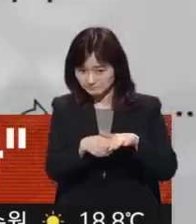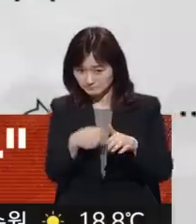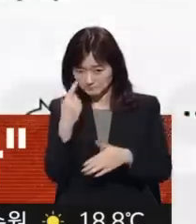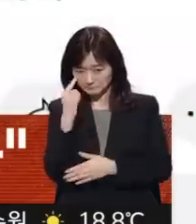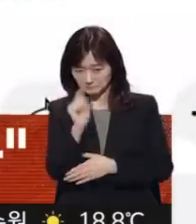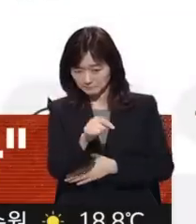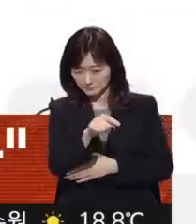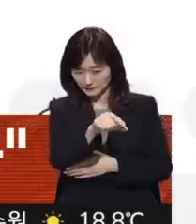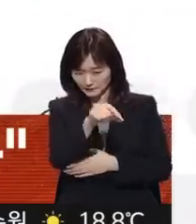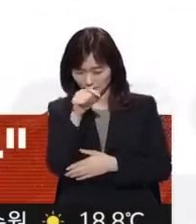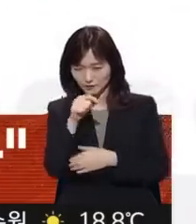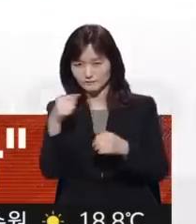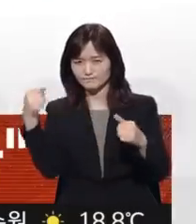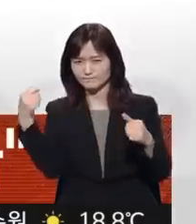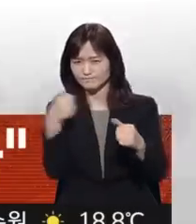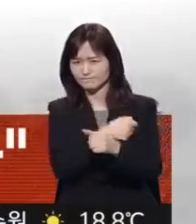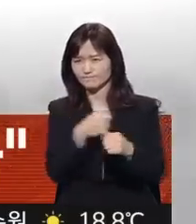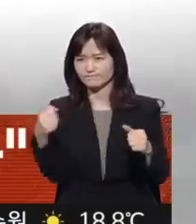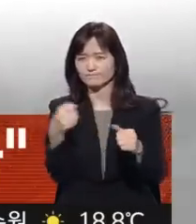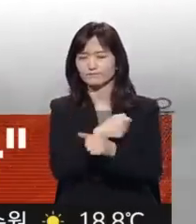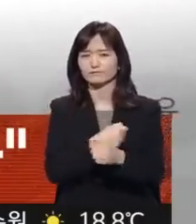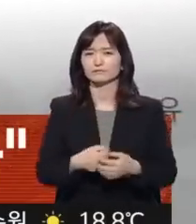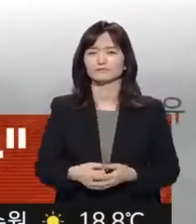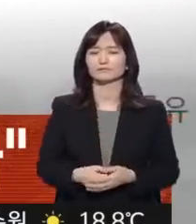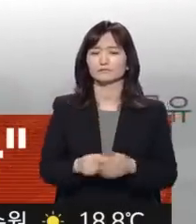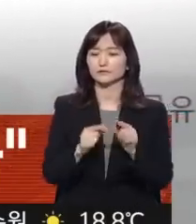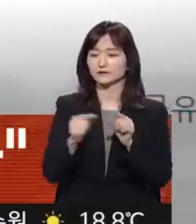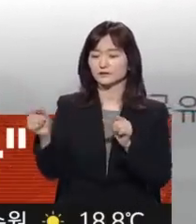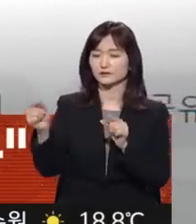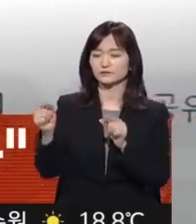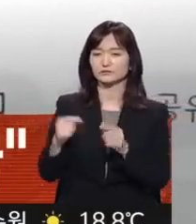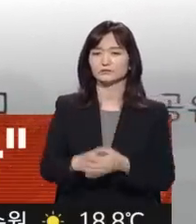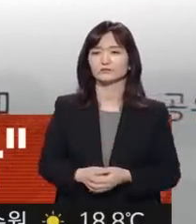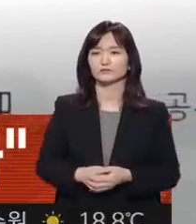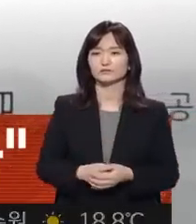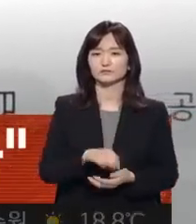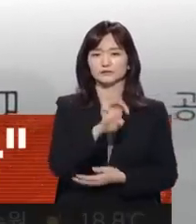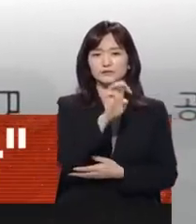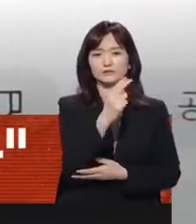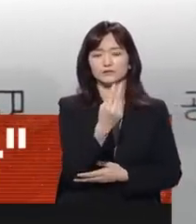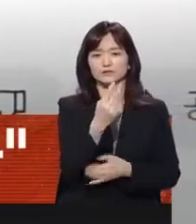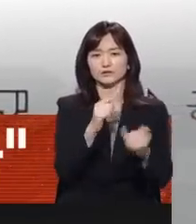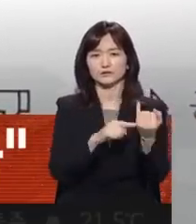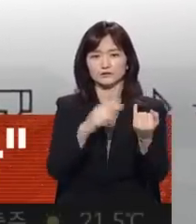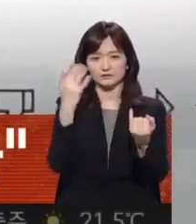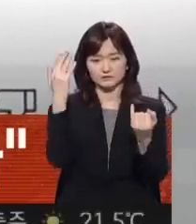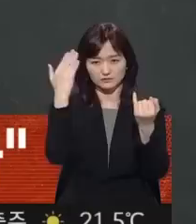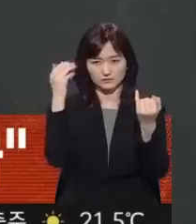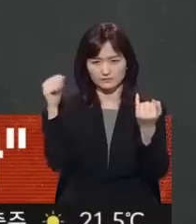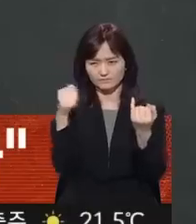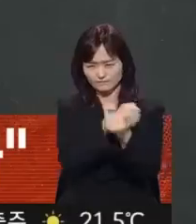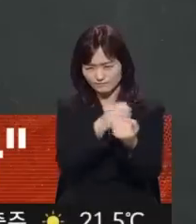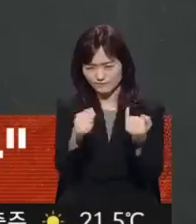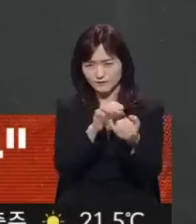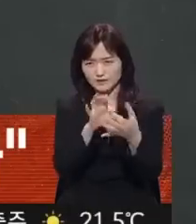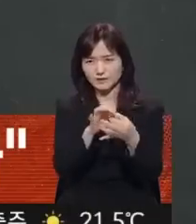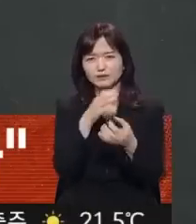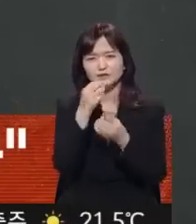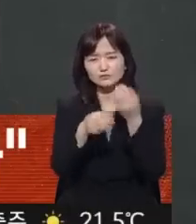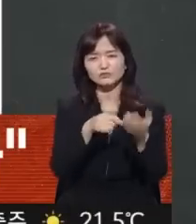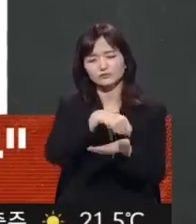괴롭히고 다녔다더라라는 얘기도 했는데요. 일부 동창생들은 이 표 씨가 학창시절에 당한 그런 학교폭력에 대해서 진술서를 써주기도